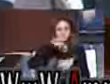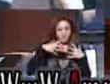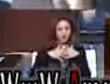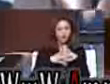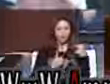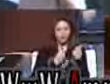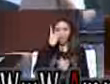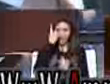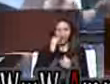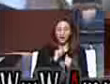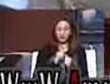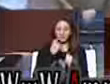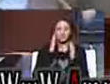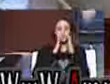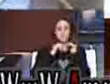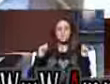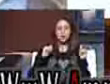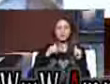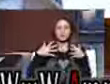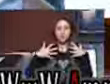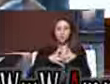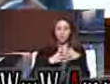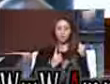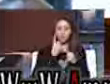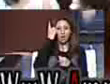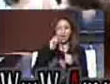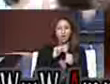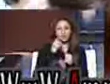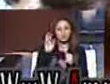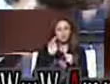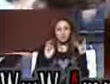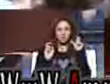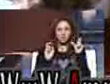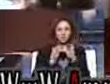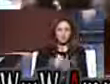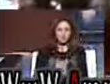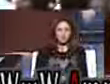أعيادهم. المصري بيرفض هذا الكلام المتشدد.